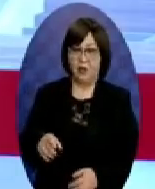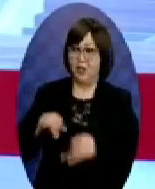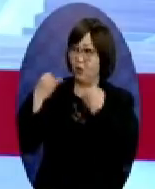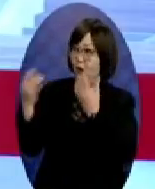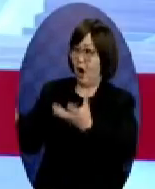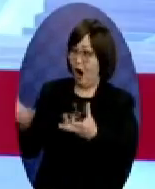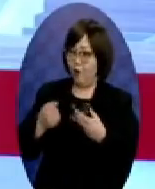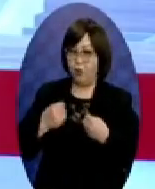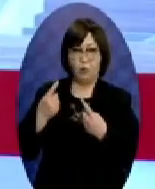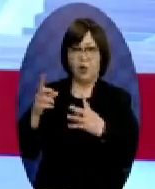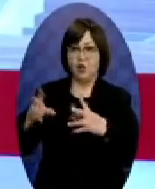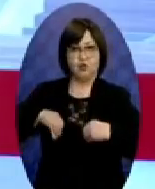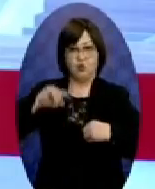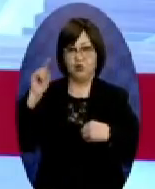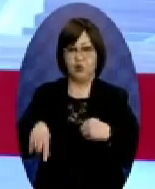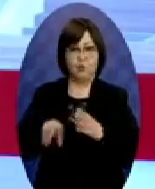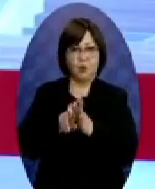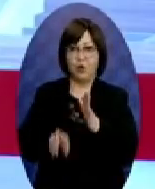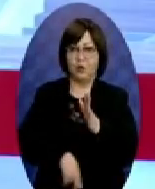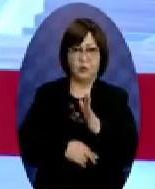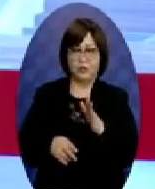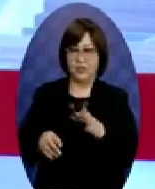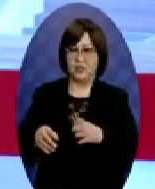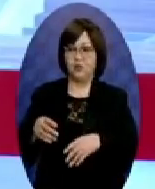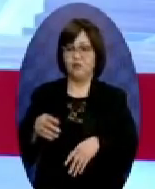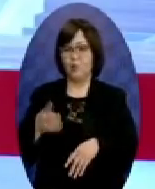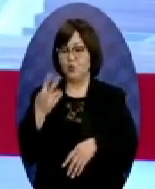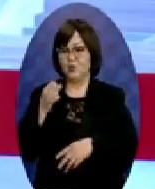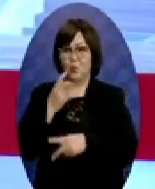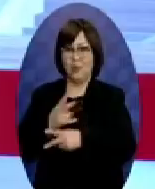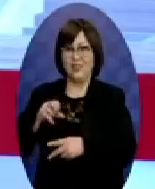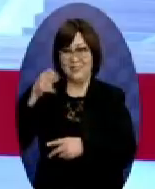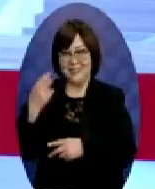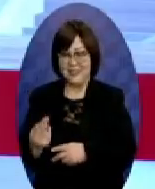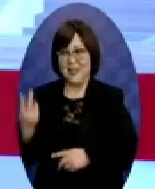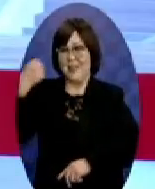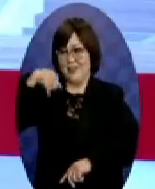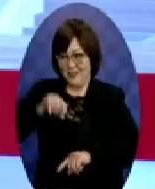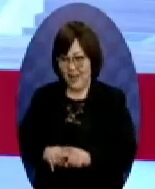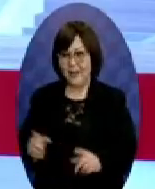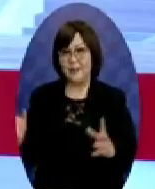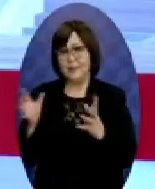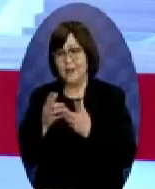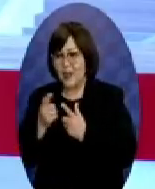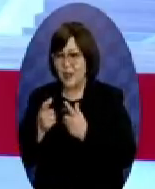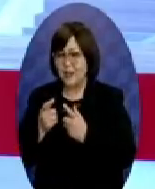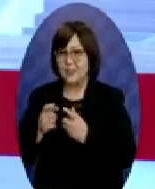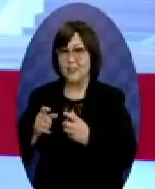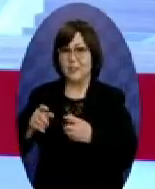зөвшөөрөх боломжгүй гэж үзсэн тул цэцийн их суудлын хуралдаанаар маргааныг дахин хянаж эцсэн шийдвэрлэлээ.